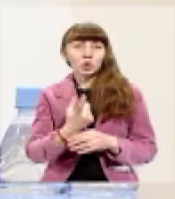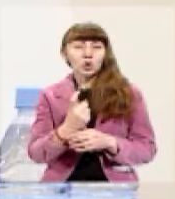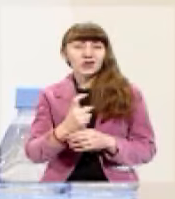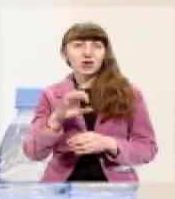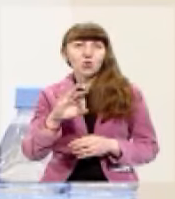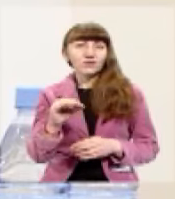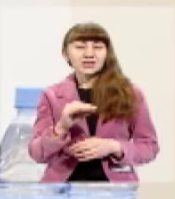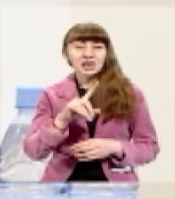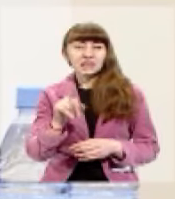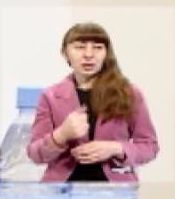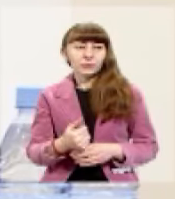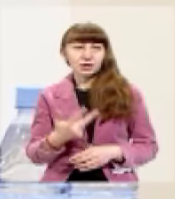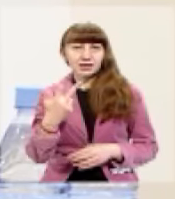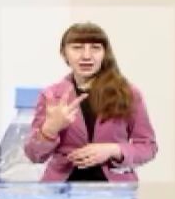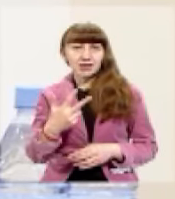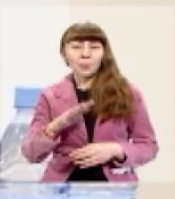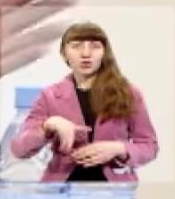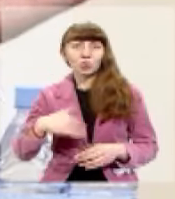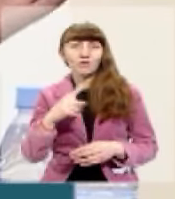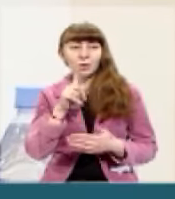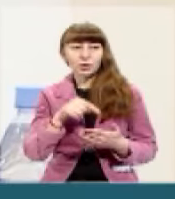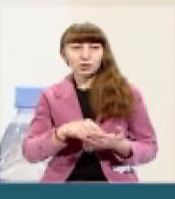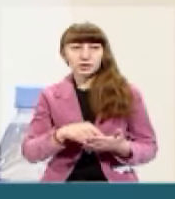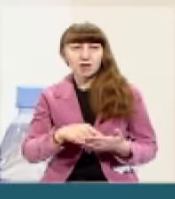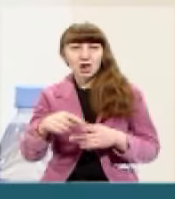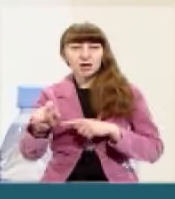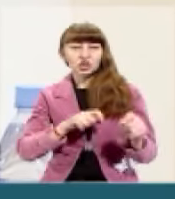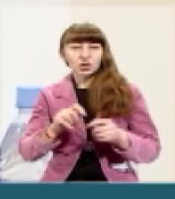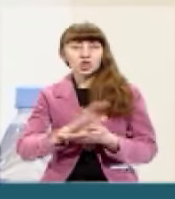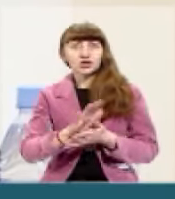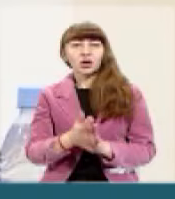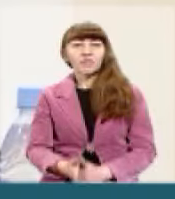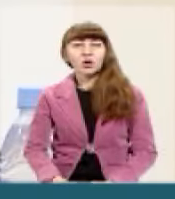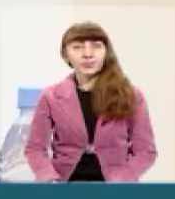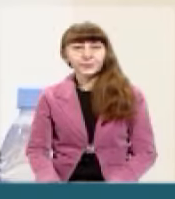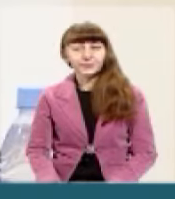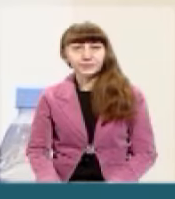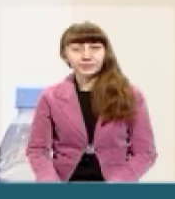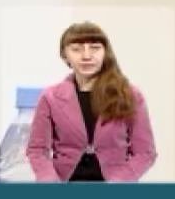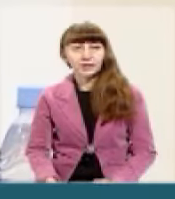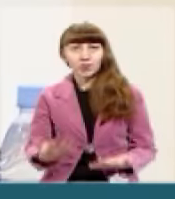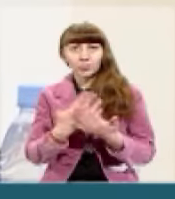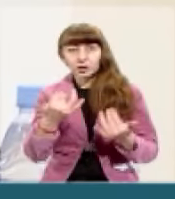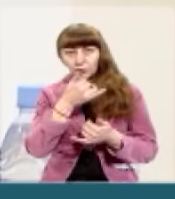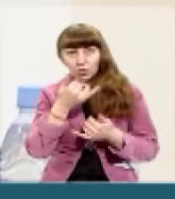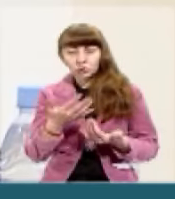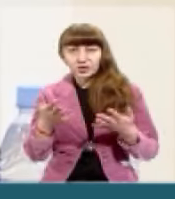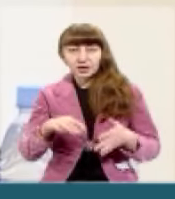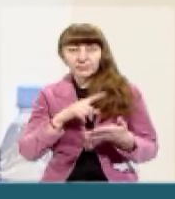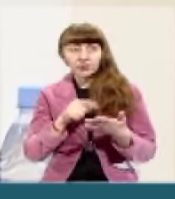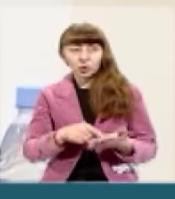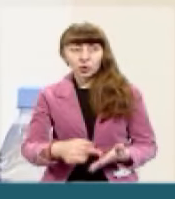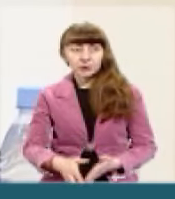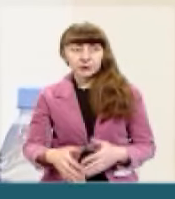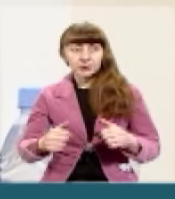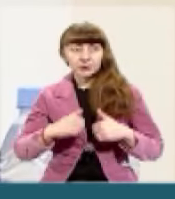замечание на портале? Три, мы потом уже ставится вопрос, а вообще, о вашей работе. Просто мы не можем город оставить, поэтому я вам